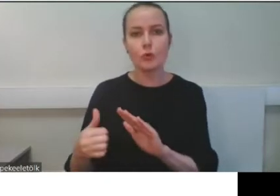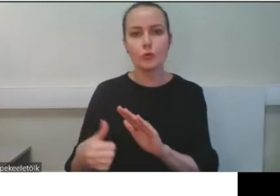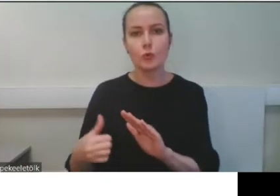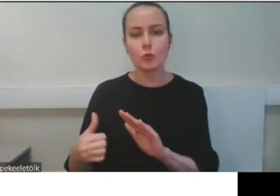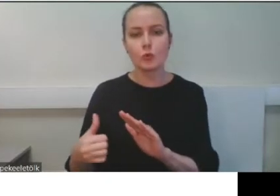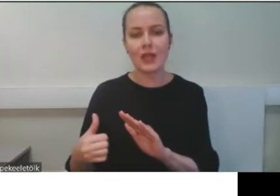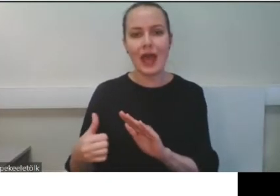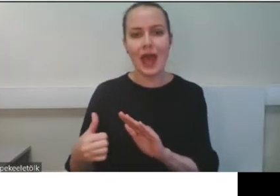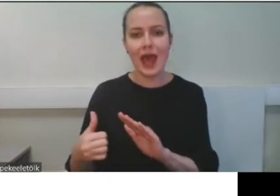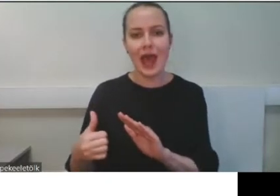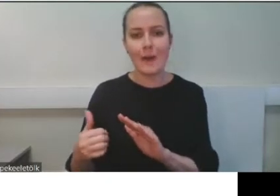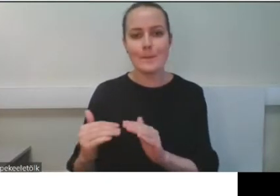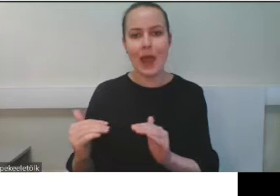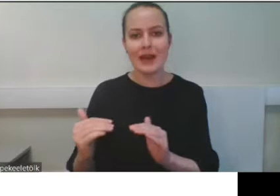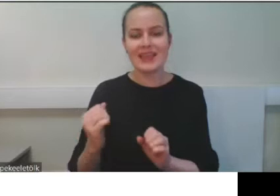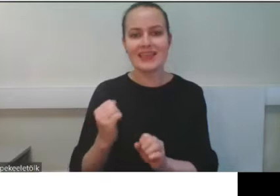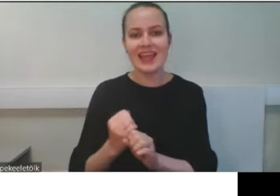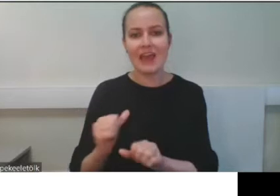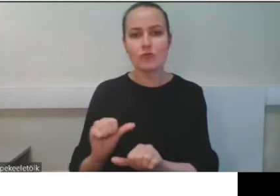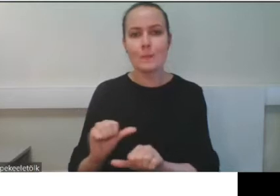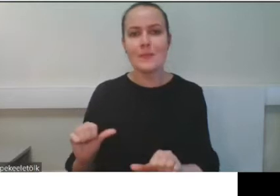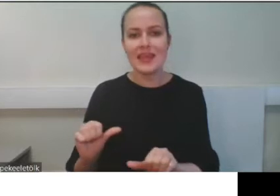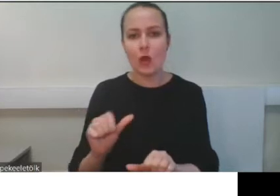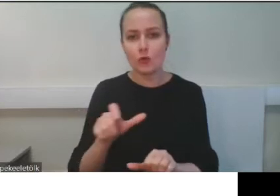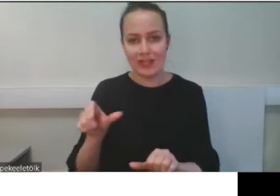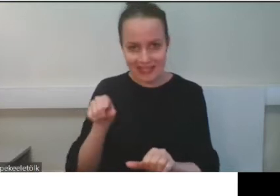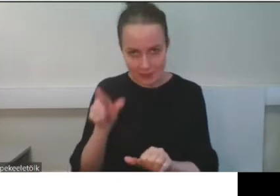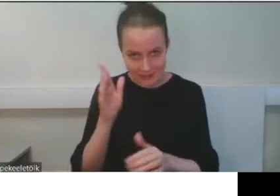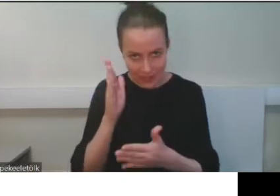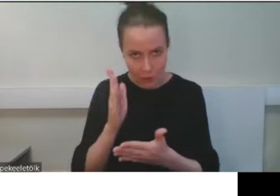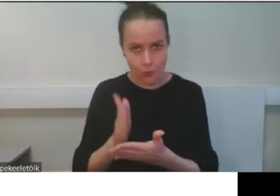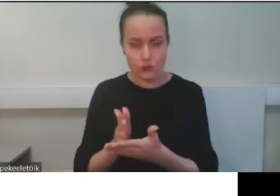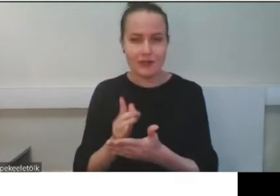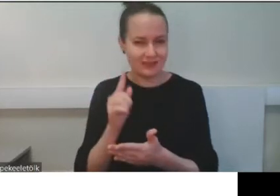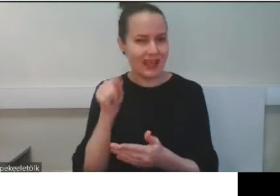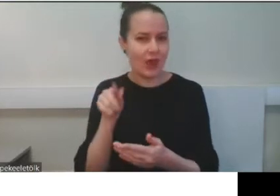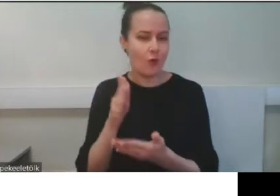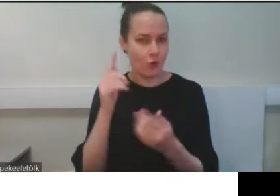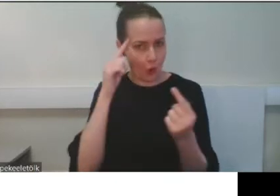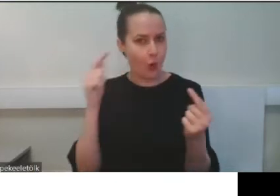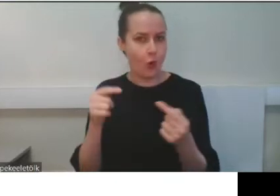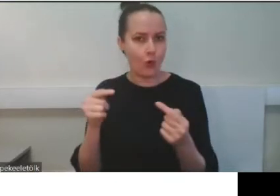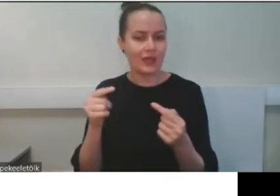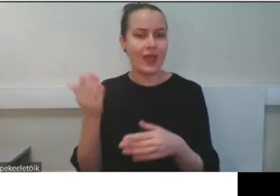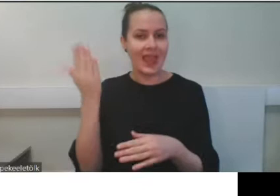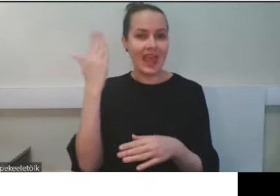inimestele , et see on üleüldse ka Eestis tervikuna olnud trend , et ehk siit mõnevõrra saab vaadata ka